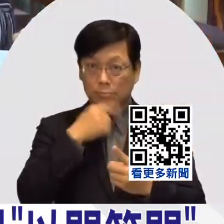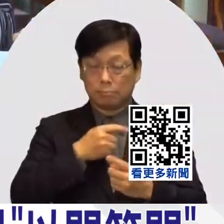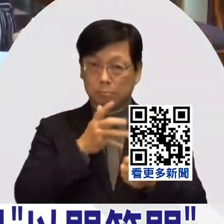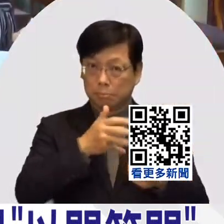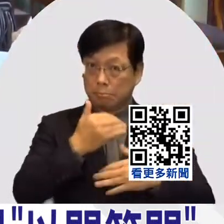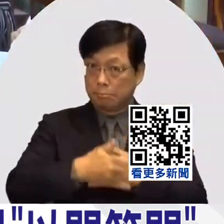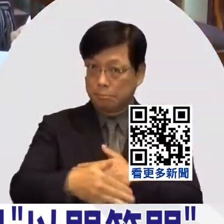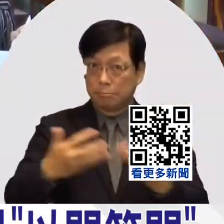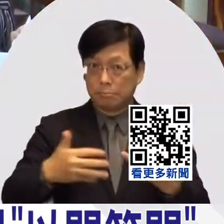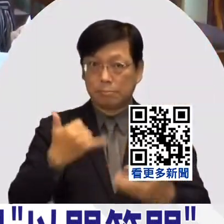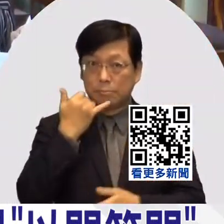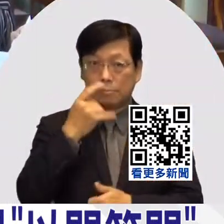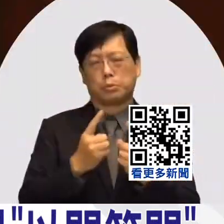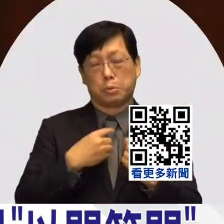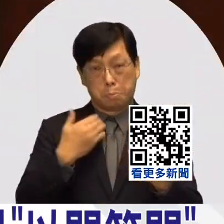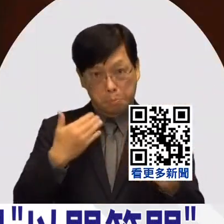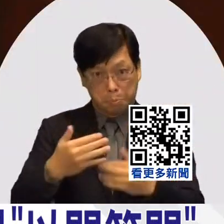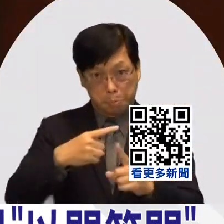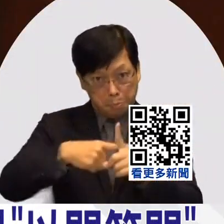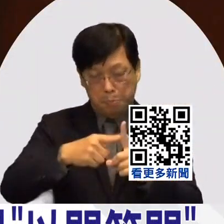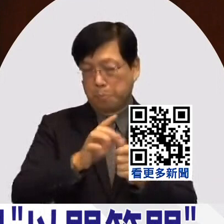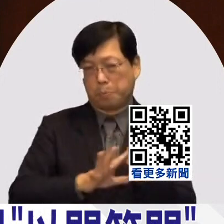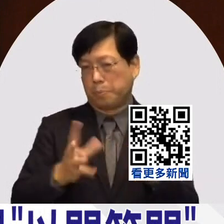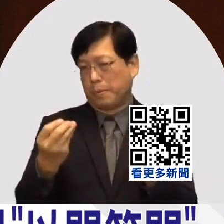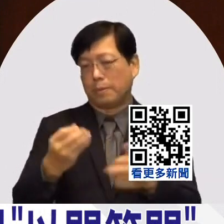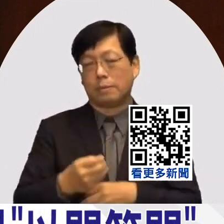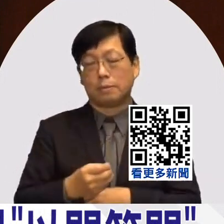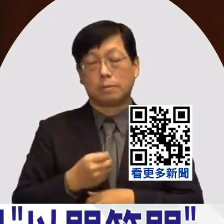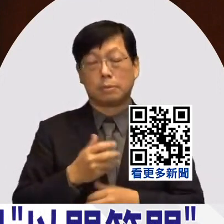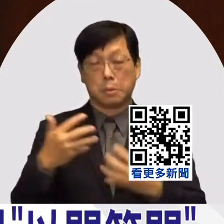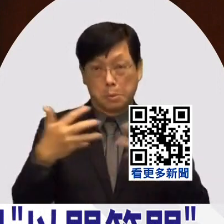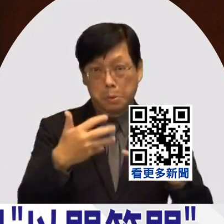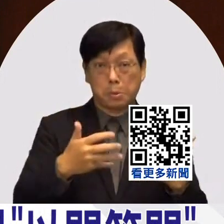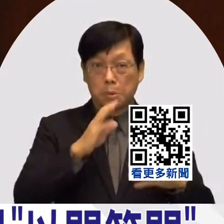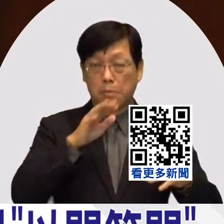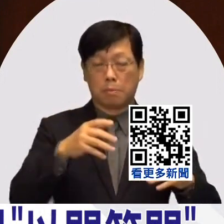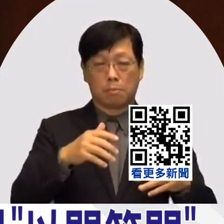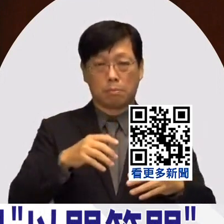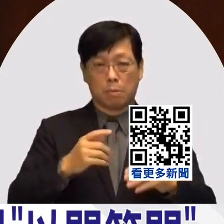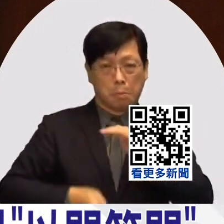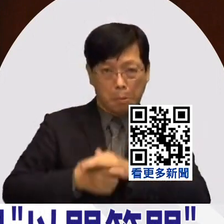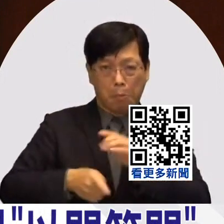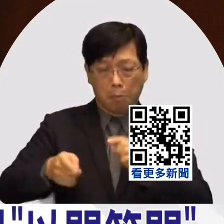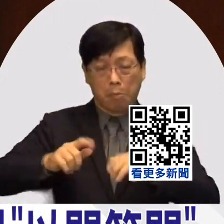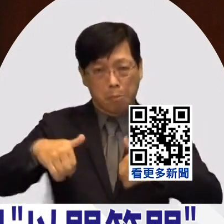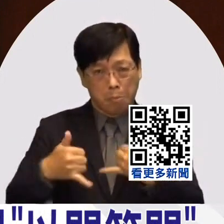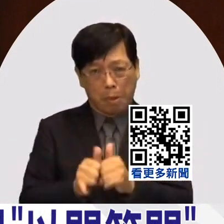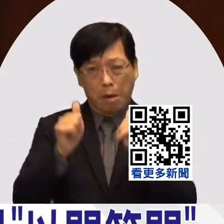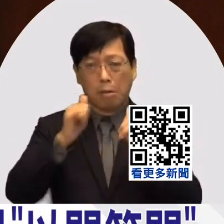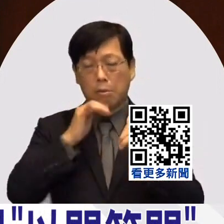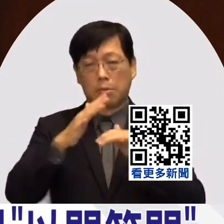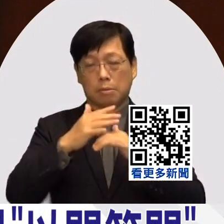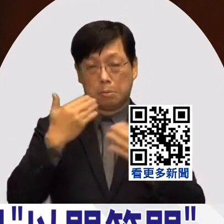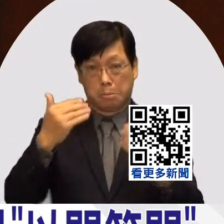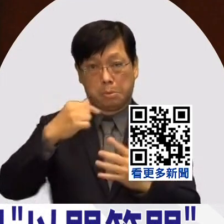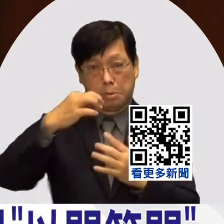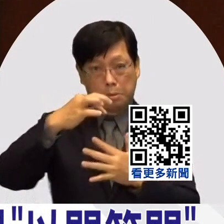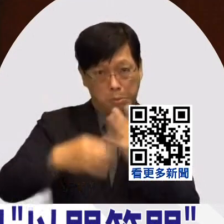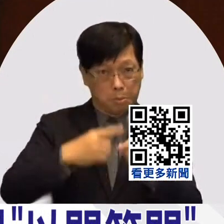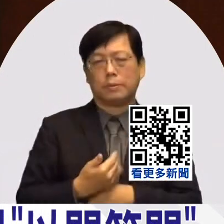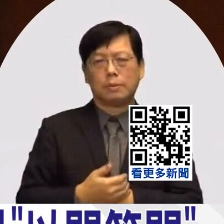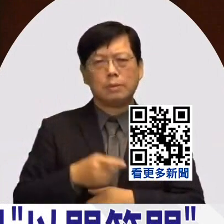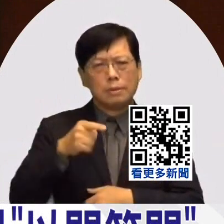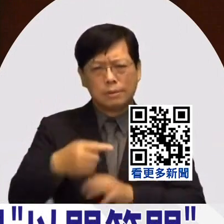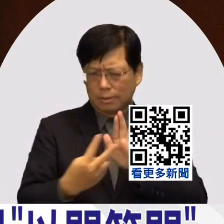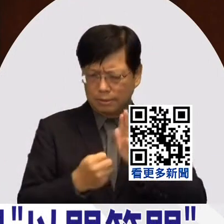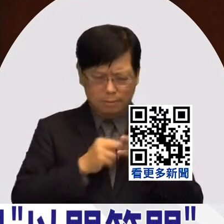也就反质询定义与黄国昌正面交锋， 因为质询没有违反明确性原则，所以反质询也不会违反明确性原